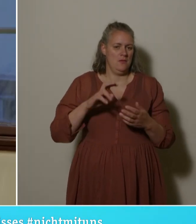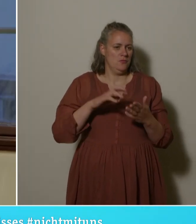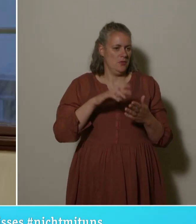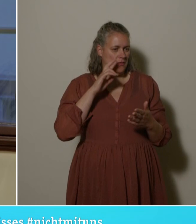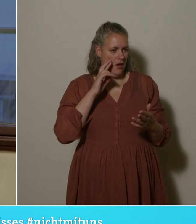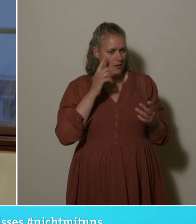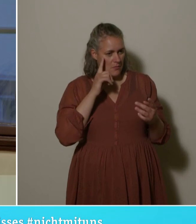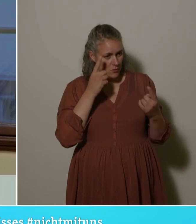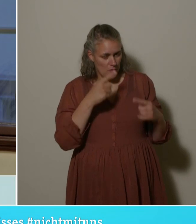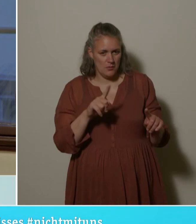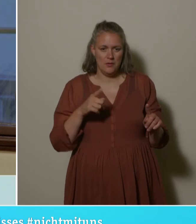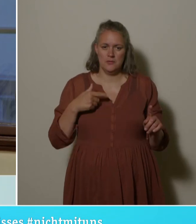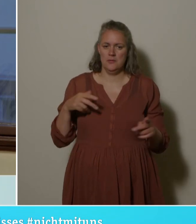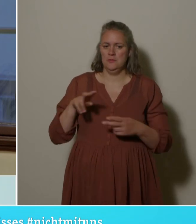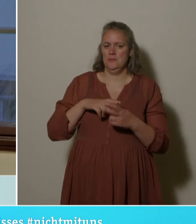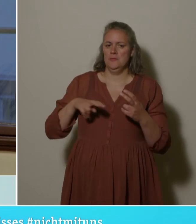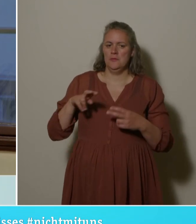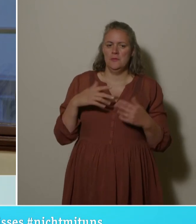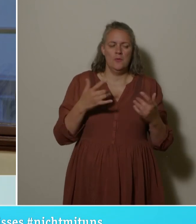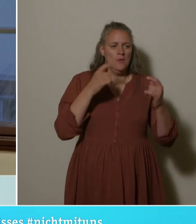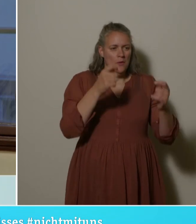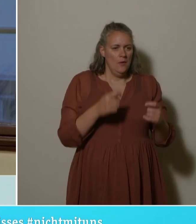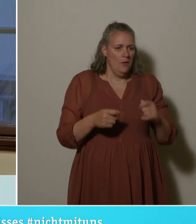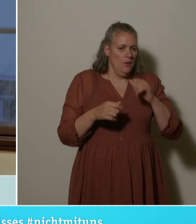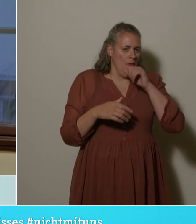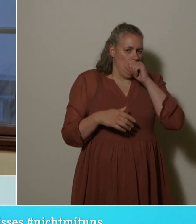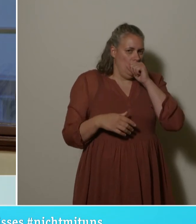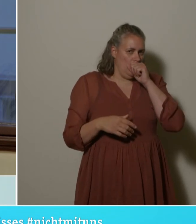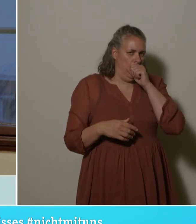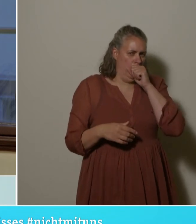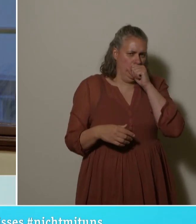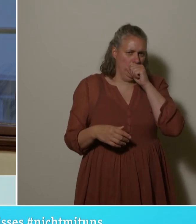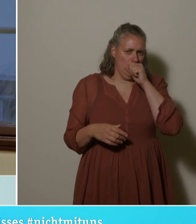andere Auffassung vertritt, als Ihr Antrag das hier wiedergibt.